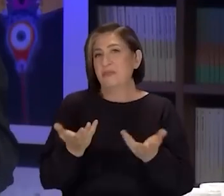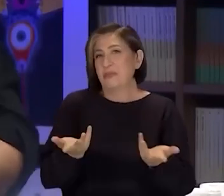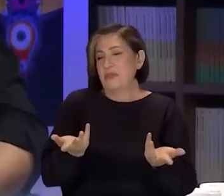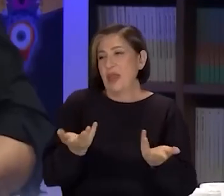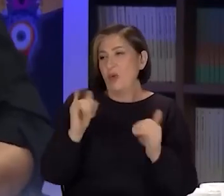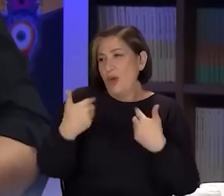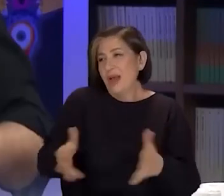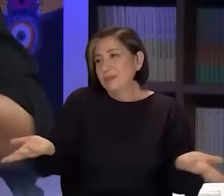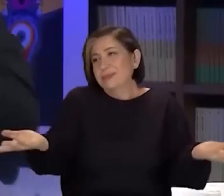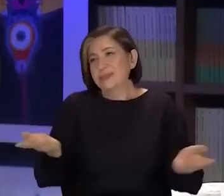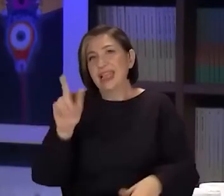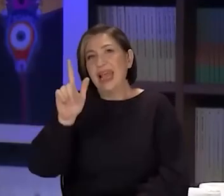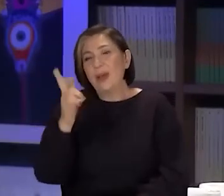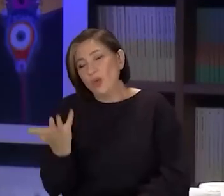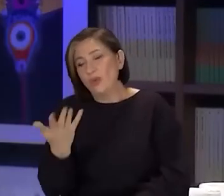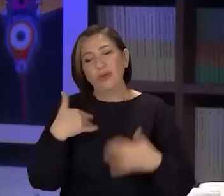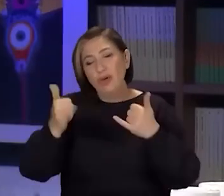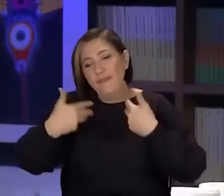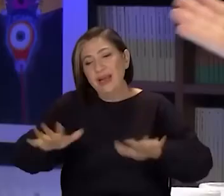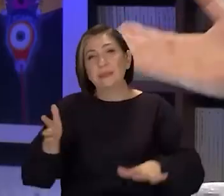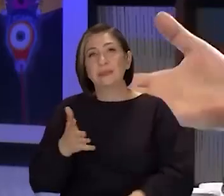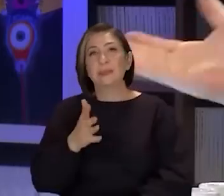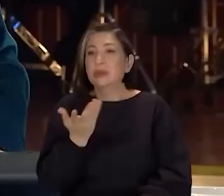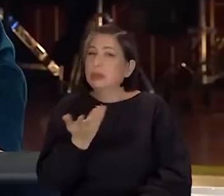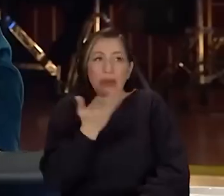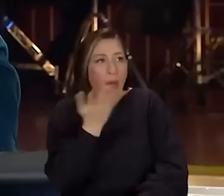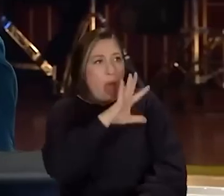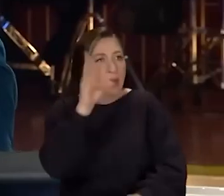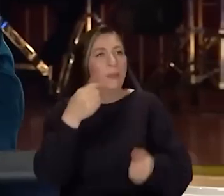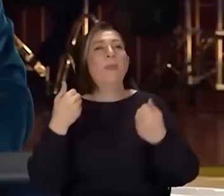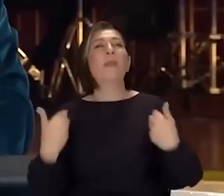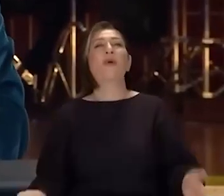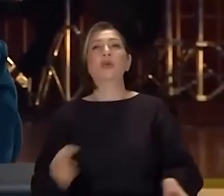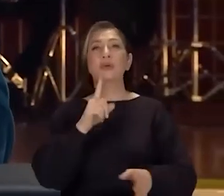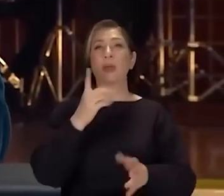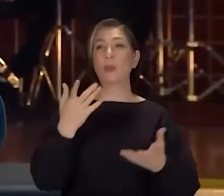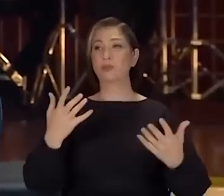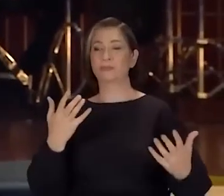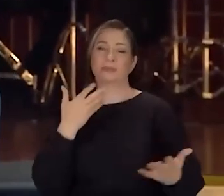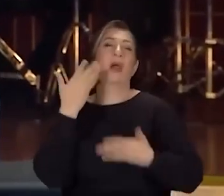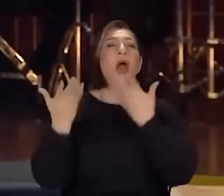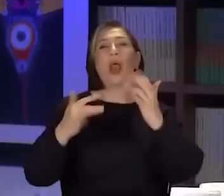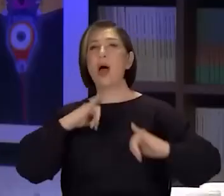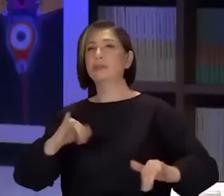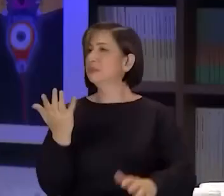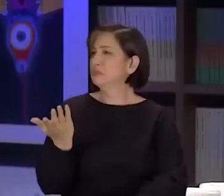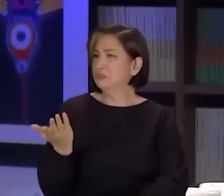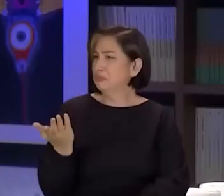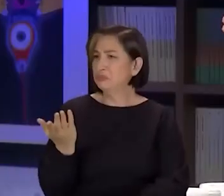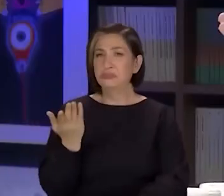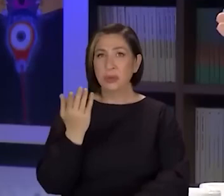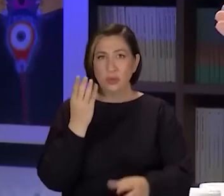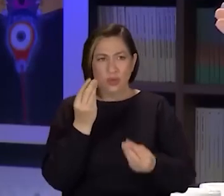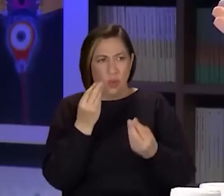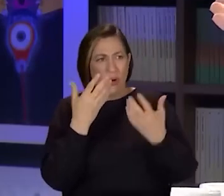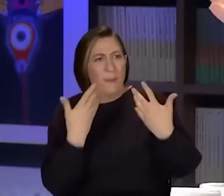öyle bir verdim yani, böyle bir gerekiyordu, yaptım. Niye herkes bu kadar perişan oluyor, sen böyle diye anlatıyorsun bunu? Yani değil